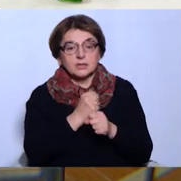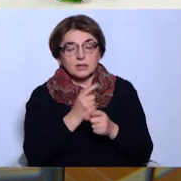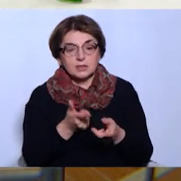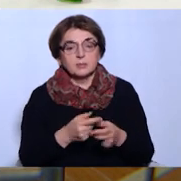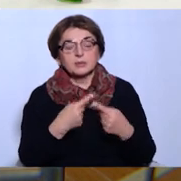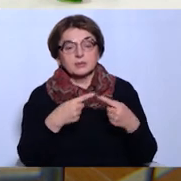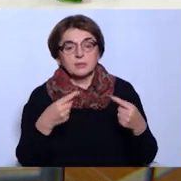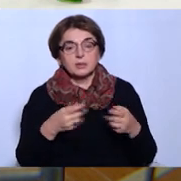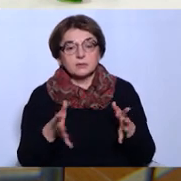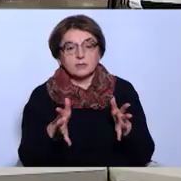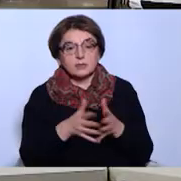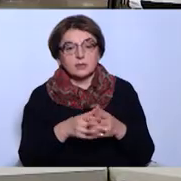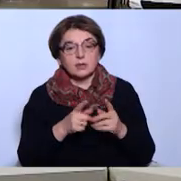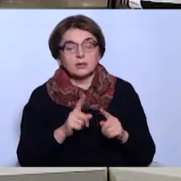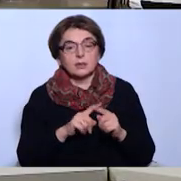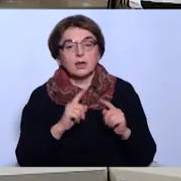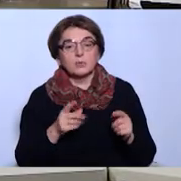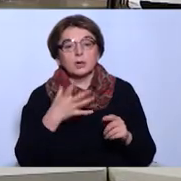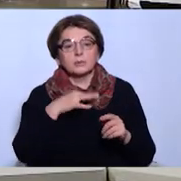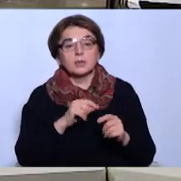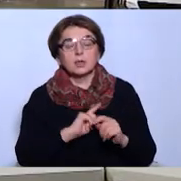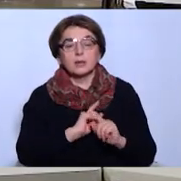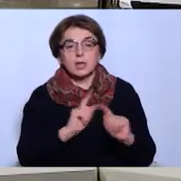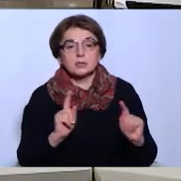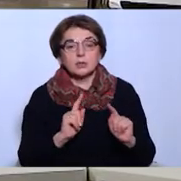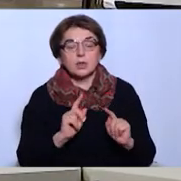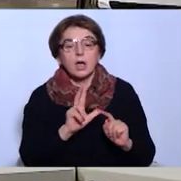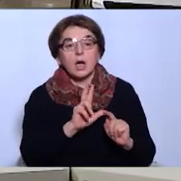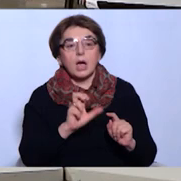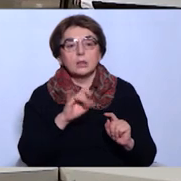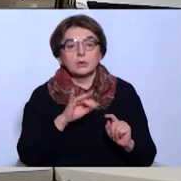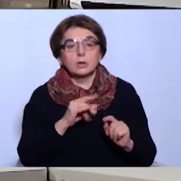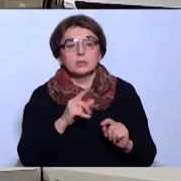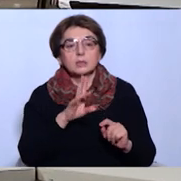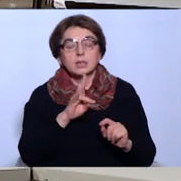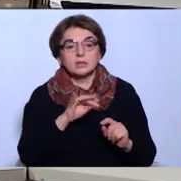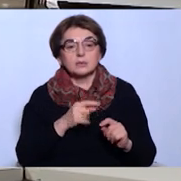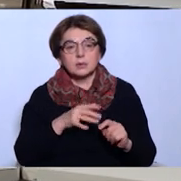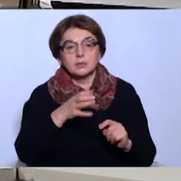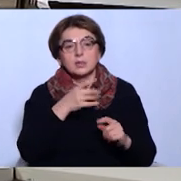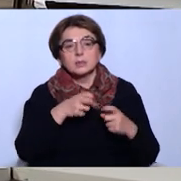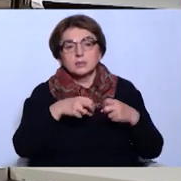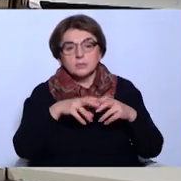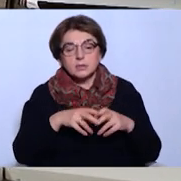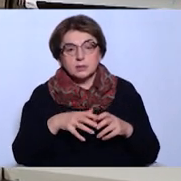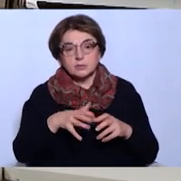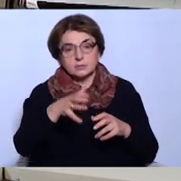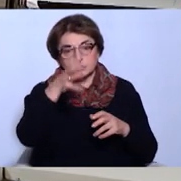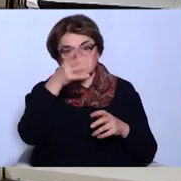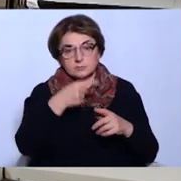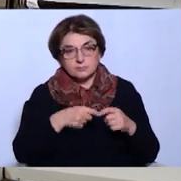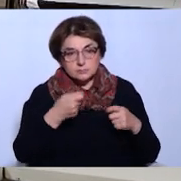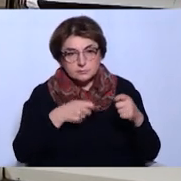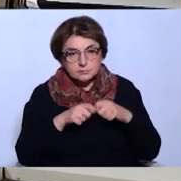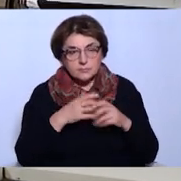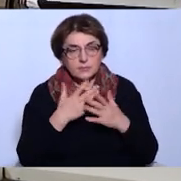ნახშირწყალბადების ნარევი. გარდა ამისა, გამოიყენებენ განსაკუთრებით მათ ჰალოგენ ნაწარმებს სამაცივრე დანადგარებში, ეს არის ნარკოზის